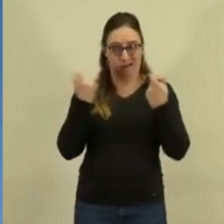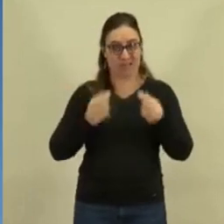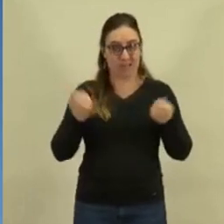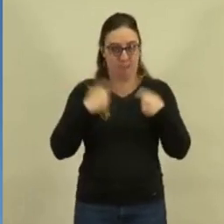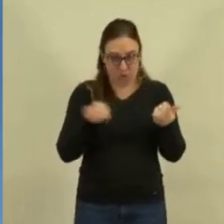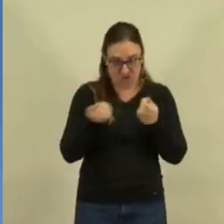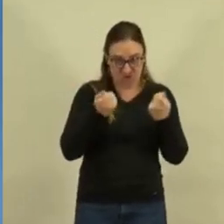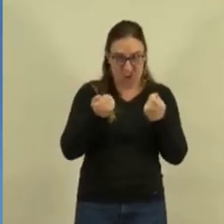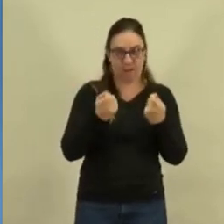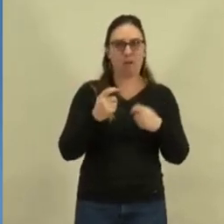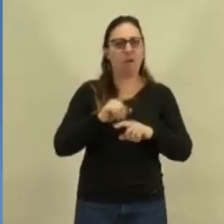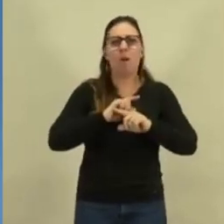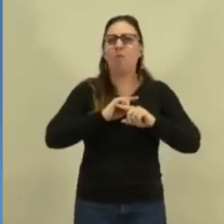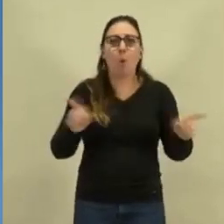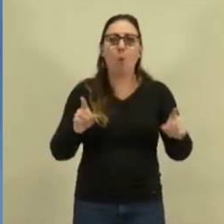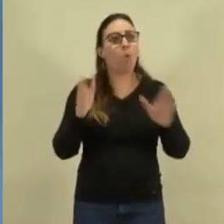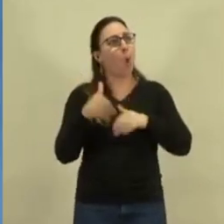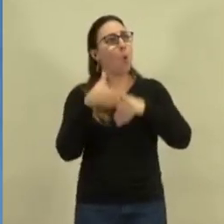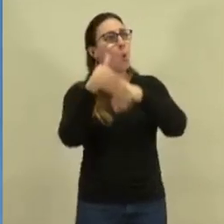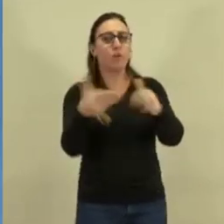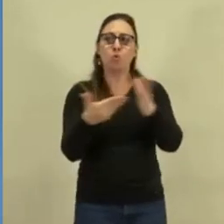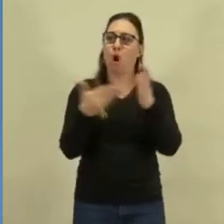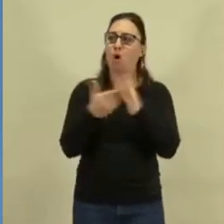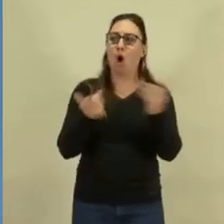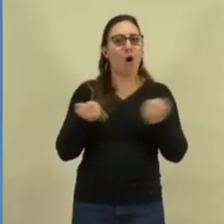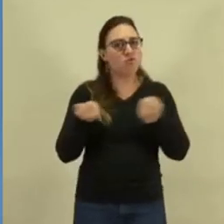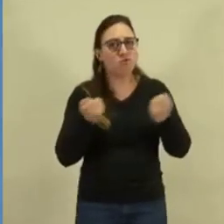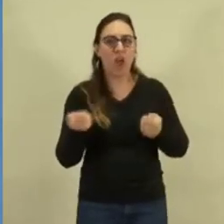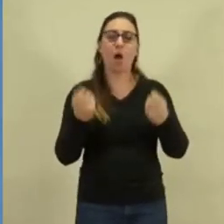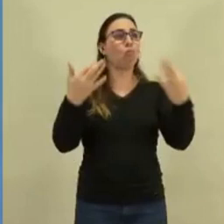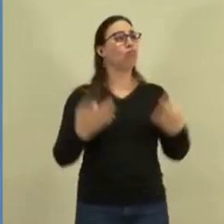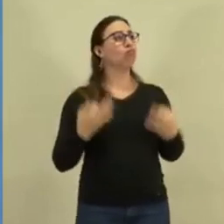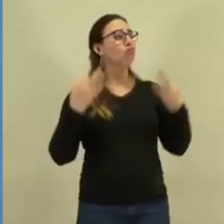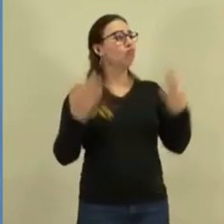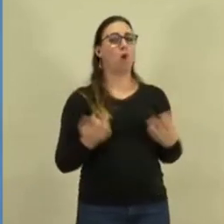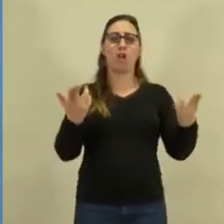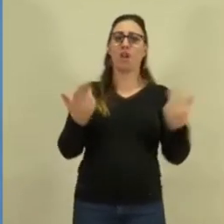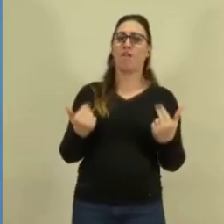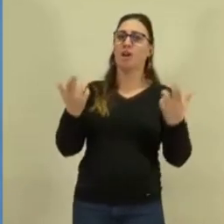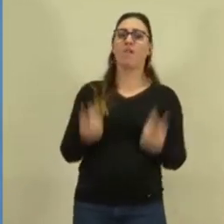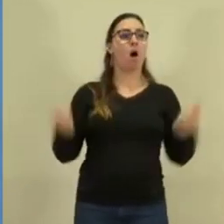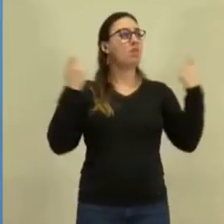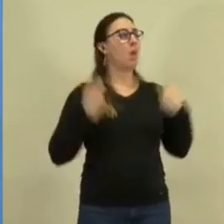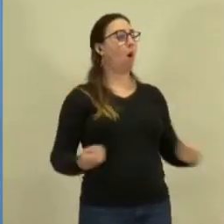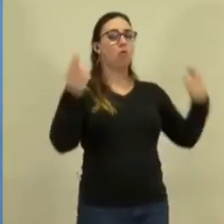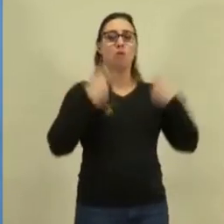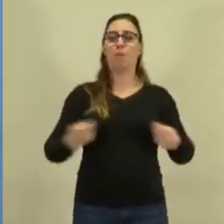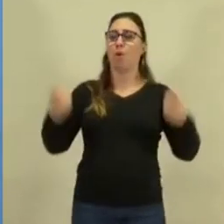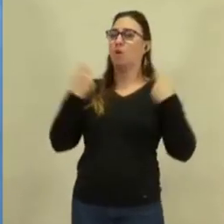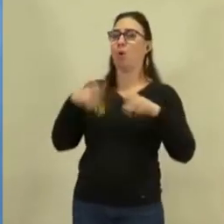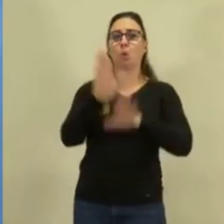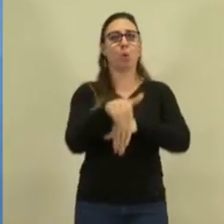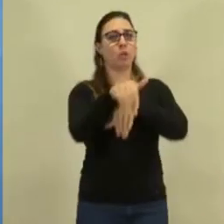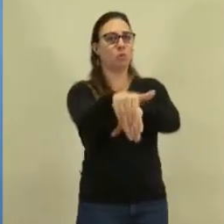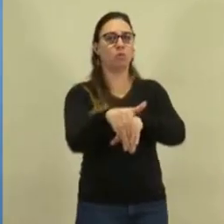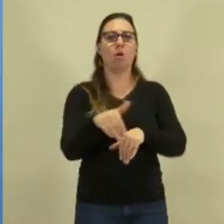non, vous continuez à gérer la ville comme si tout allait bien, en laissant les robinets ouverts, pour le coup, non pour financer